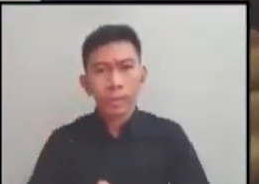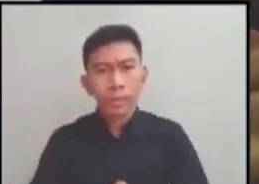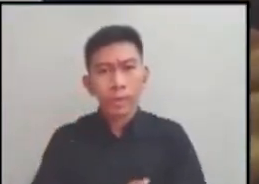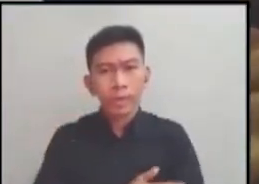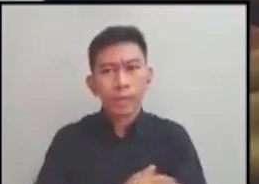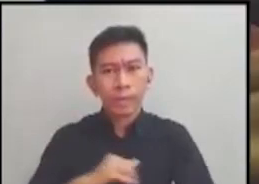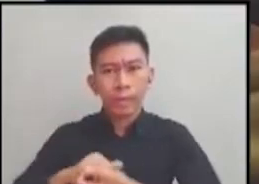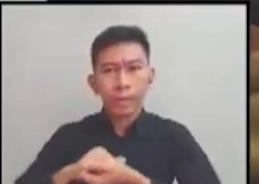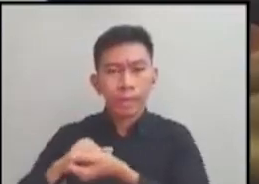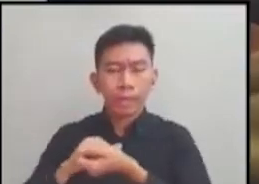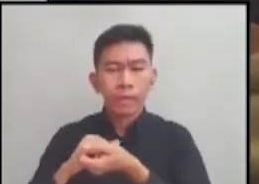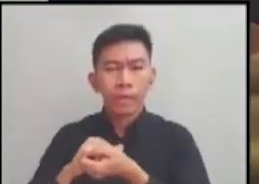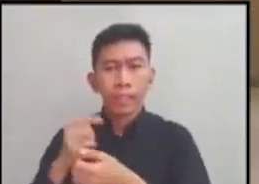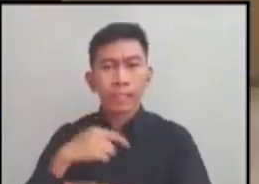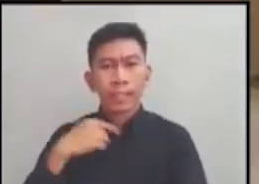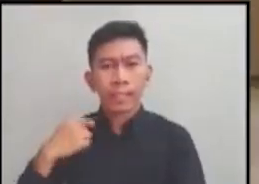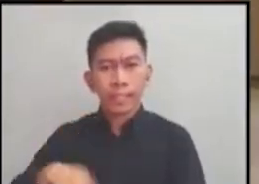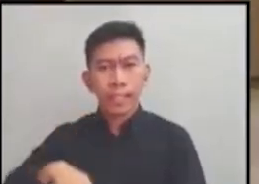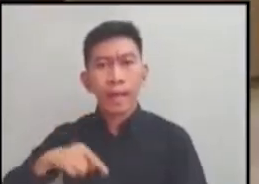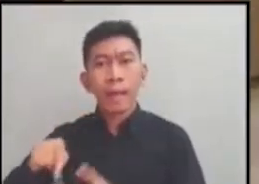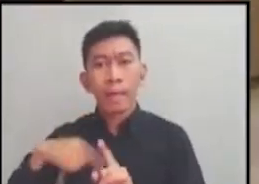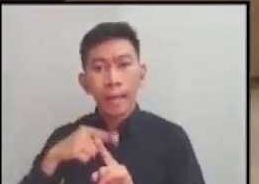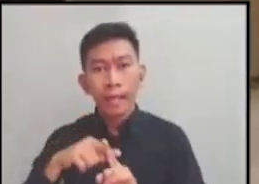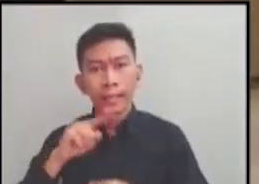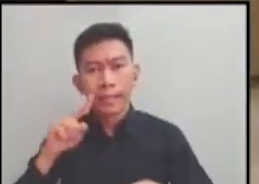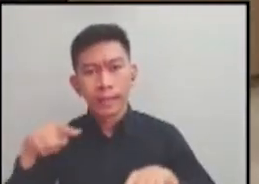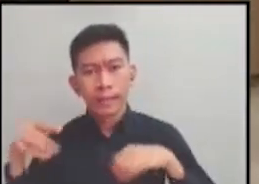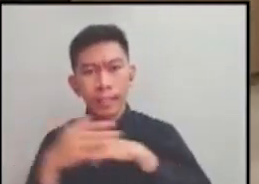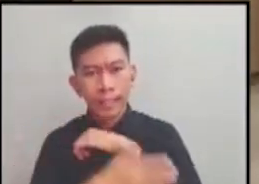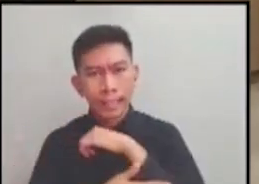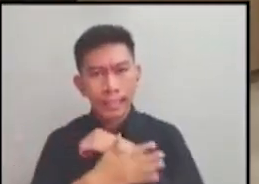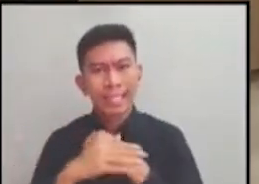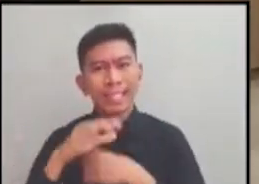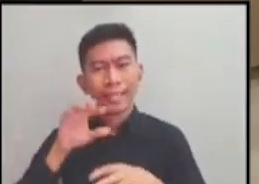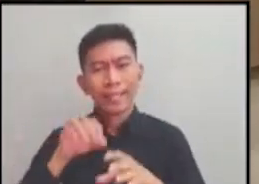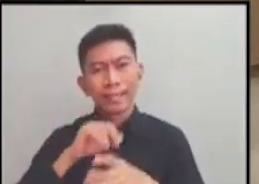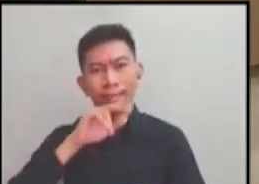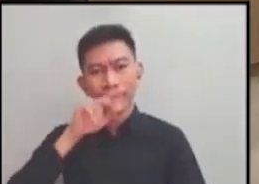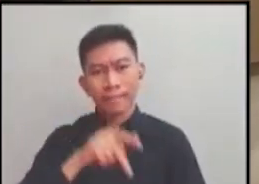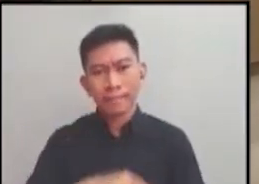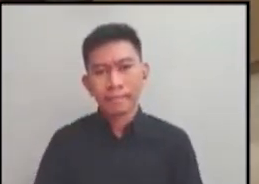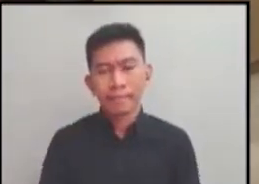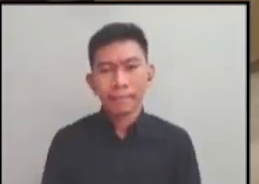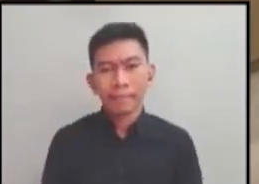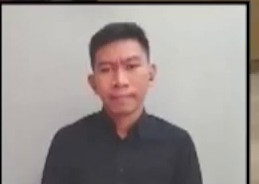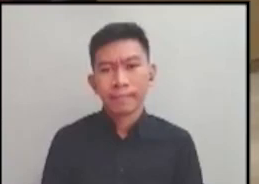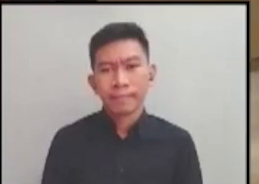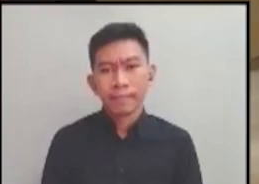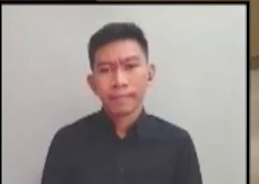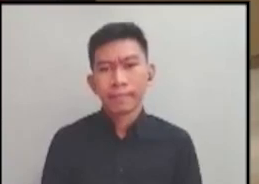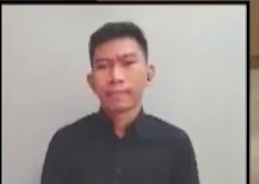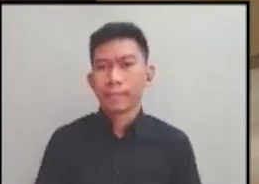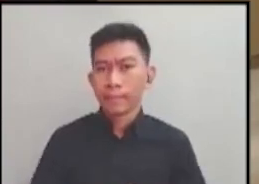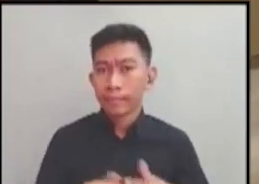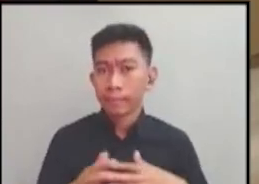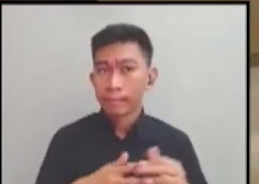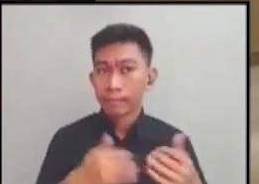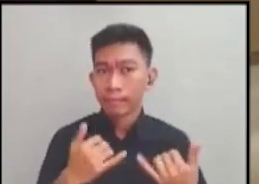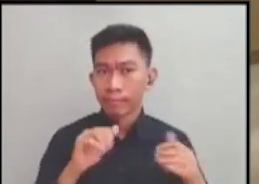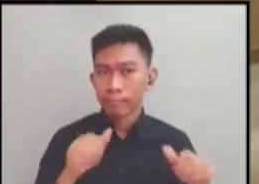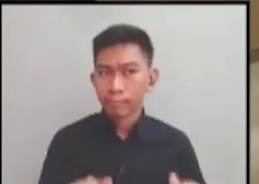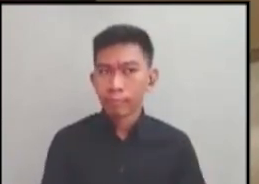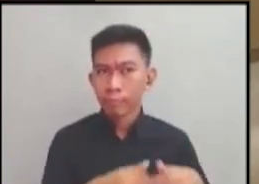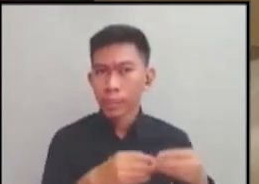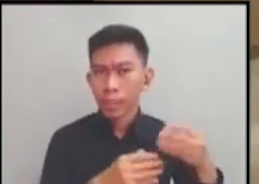bansa kabilang na ang Pilipinas. Sa harap ng mga hamon at pagkakaiba-iba, magandang pagkakataon ang CIPCC